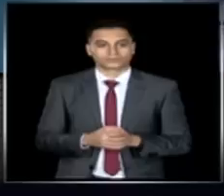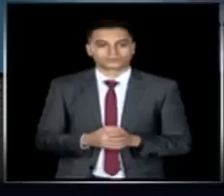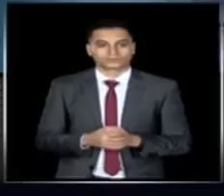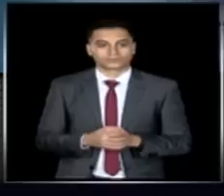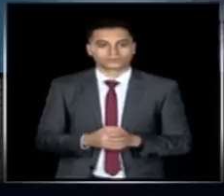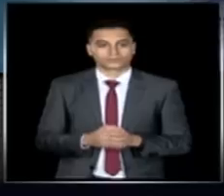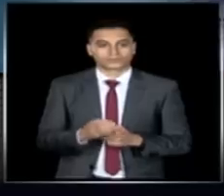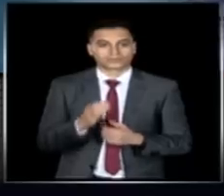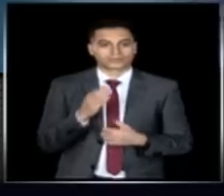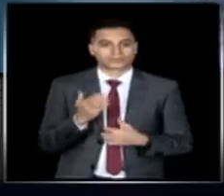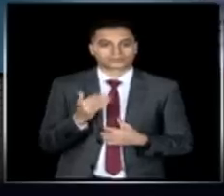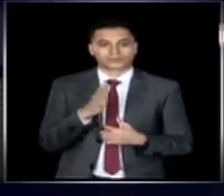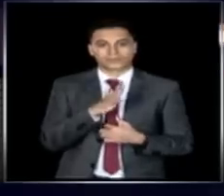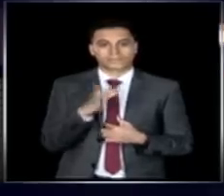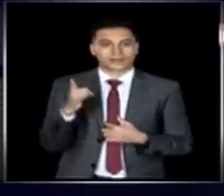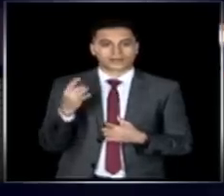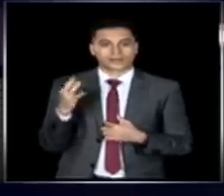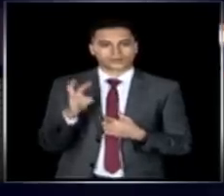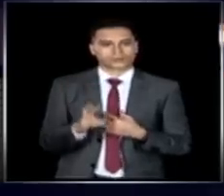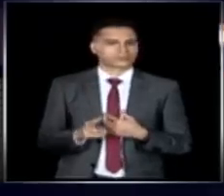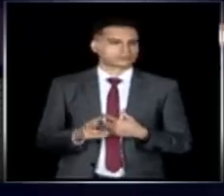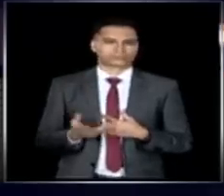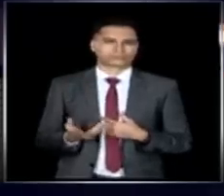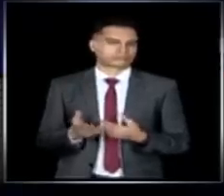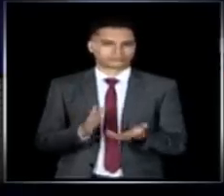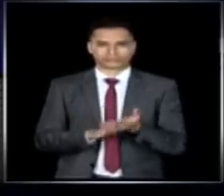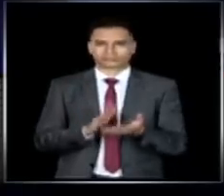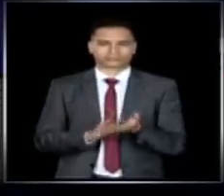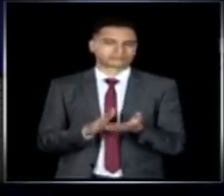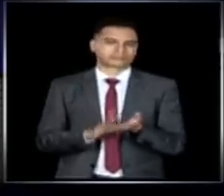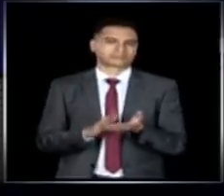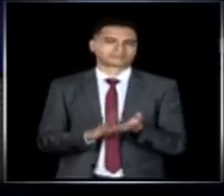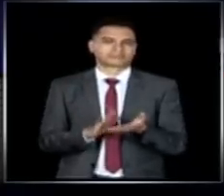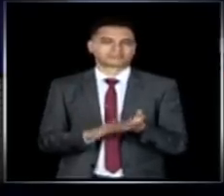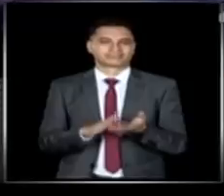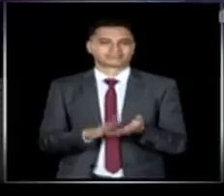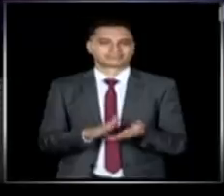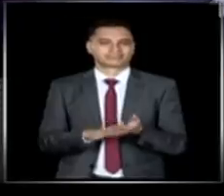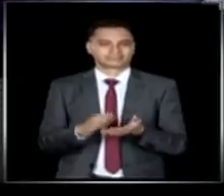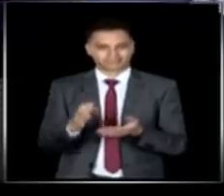إجابتك 123.